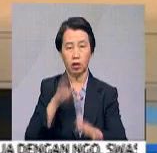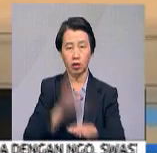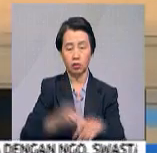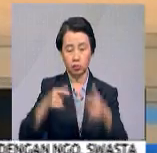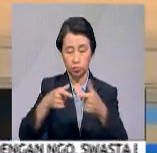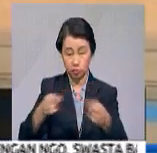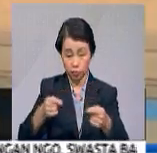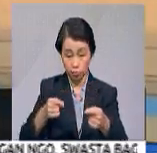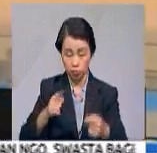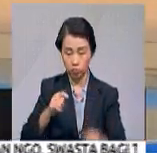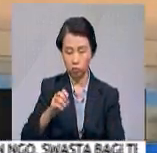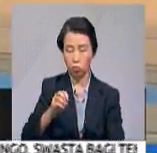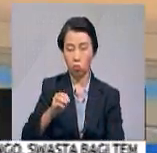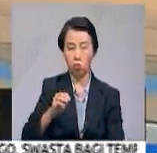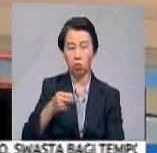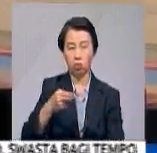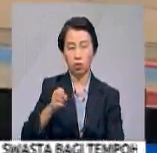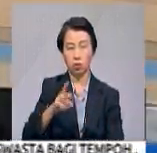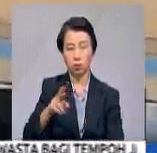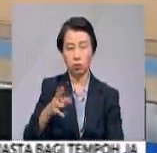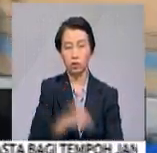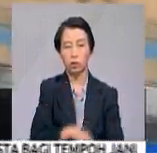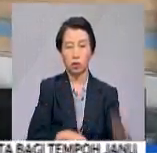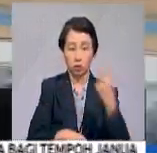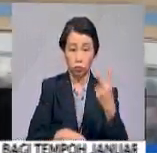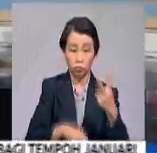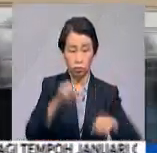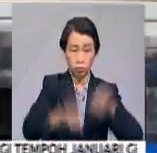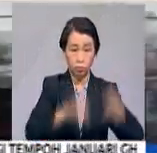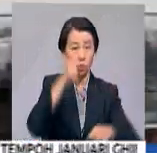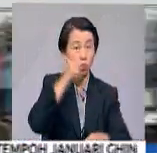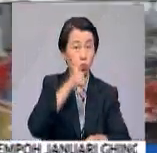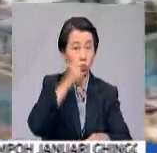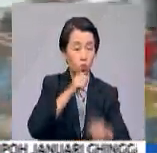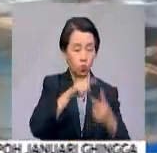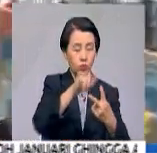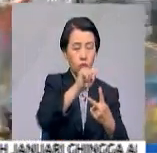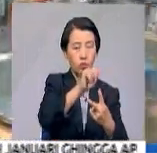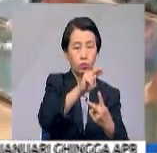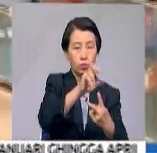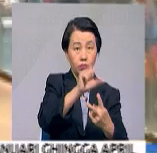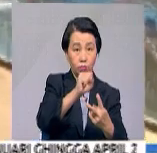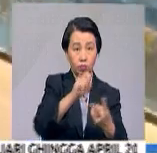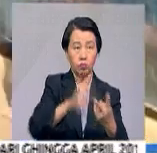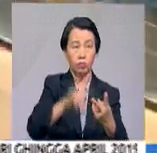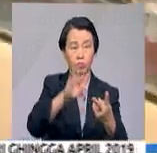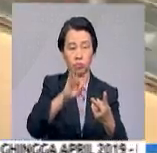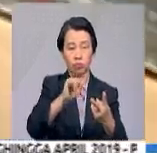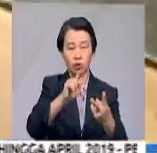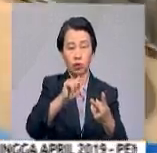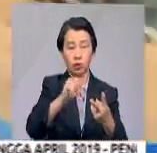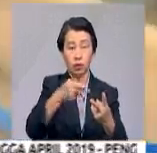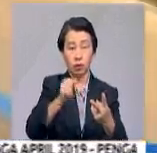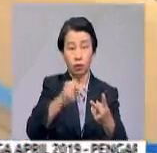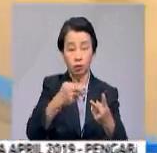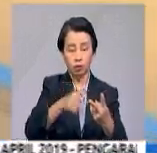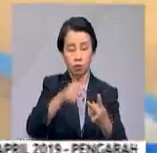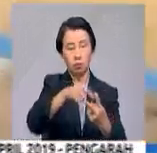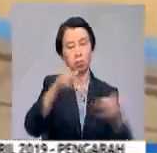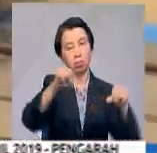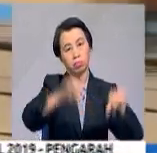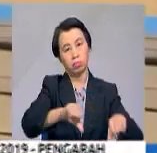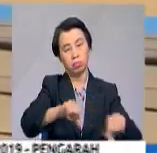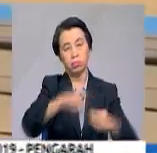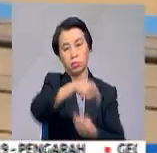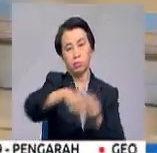Jepun Tomohiro Fukaya. Manakala dua lagi pelumba wanita negara, Anis Amira Rosidi dan Fatiha Mustafa, kandas